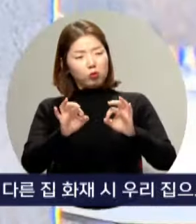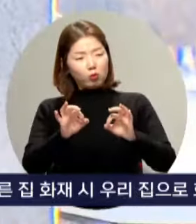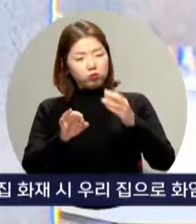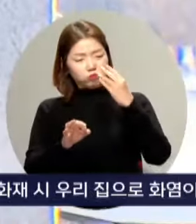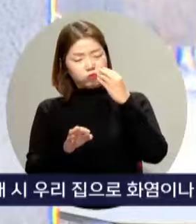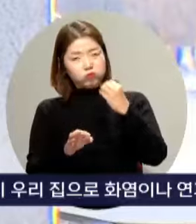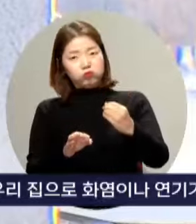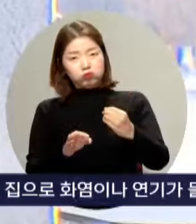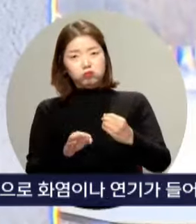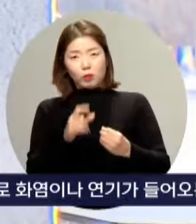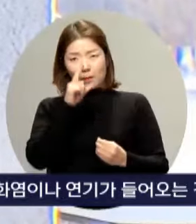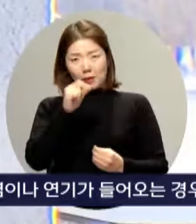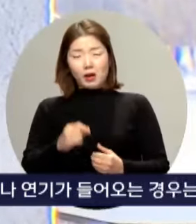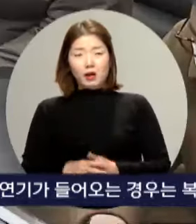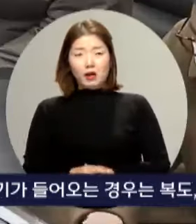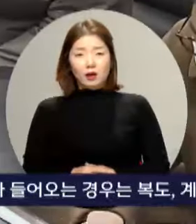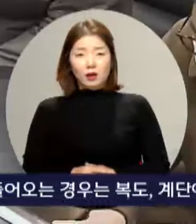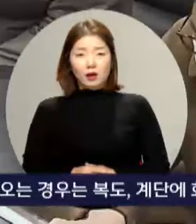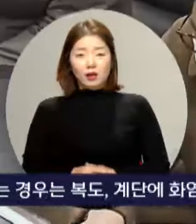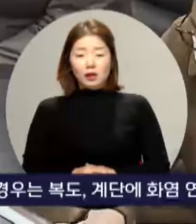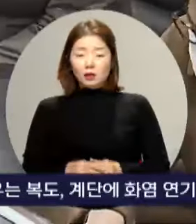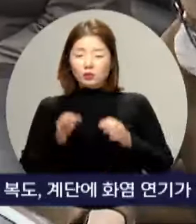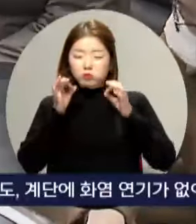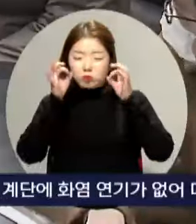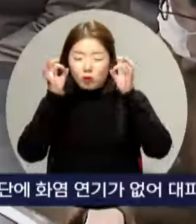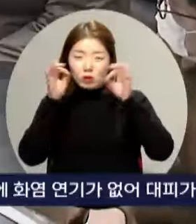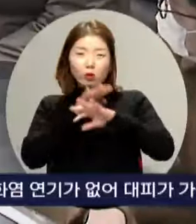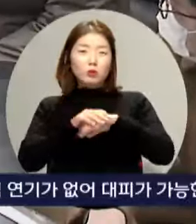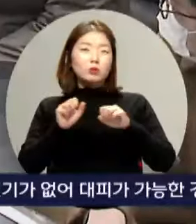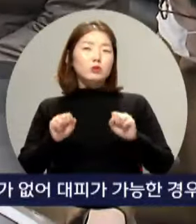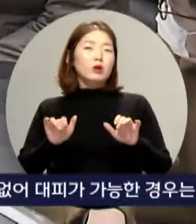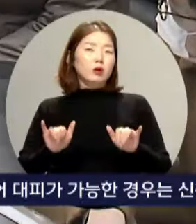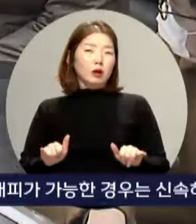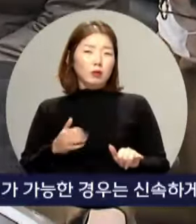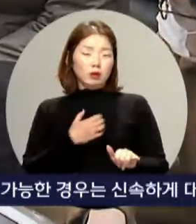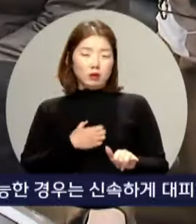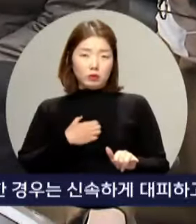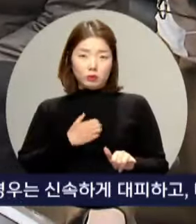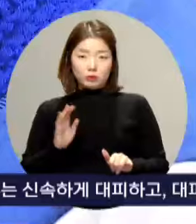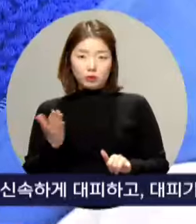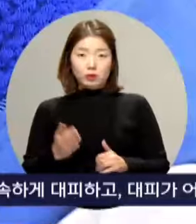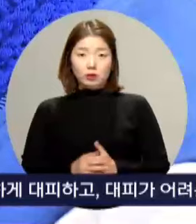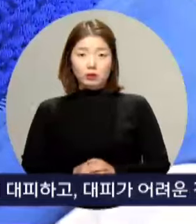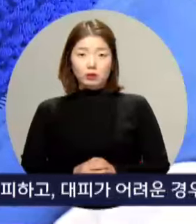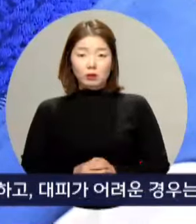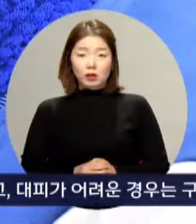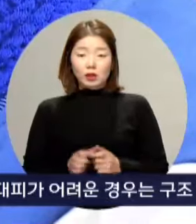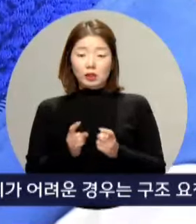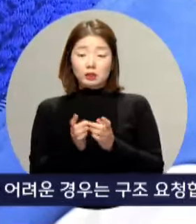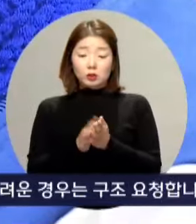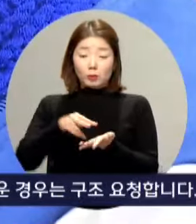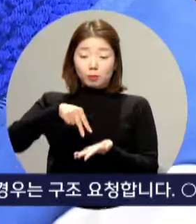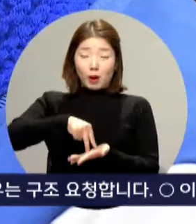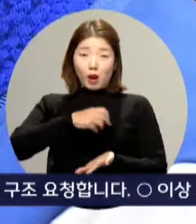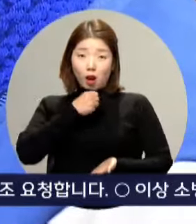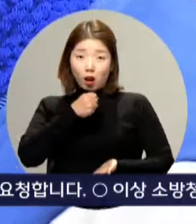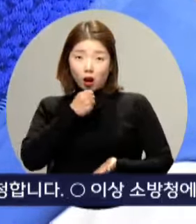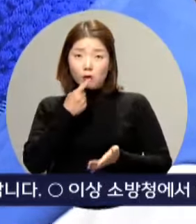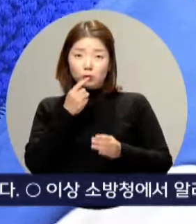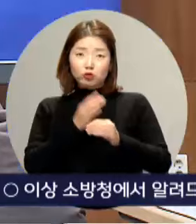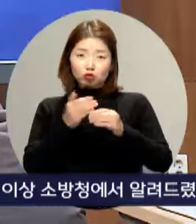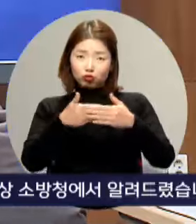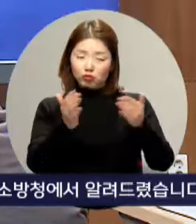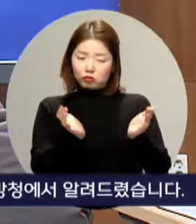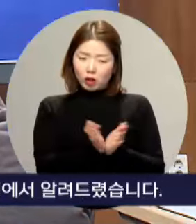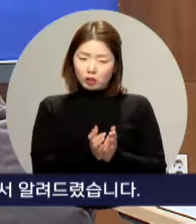촉각을 곤두세웠습니다. 텃밭을 다져온 노력이 허사가 될 수 있기 때문. 줄줄이 마이크 앞에서 민주당이